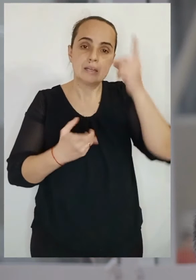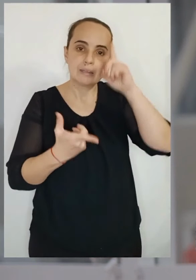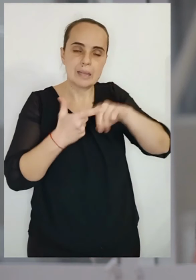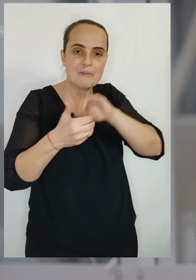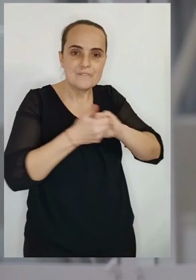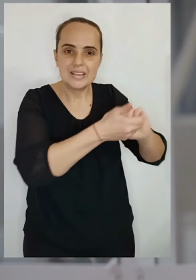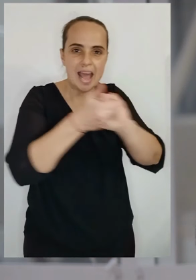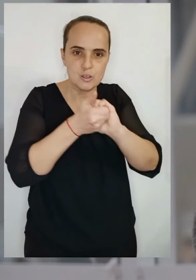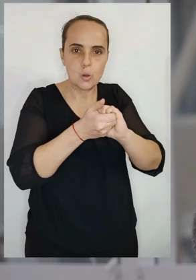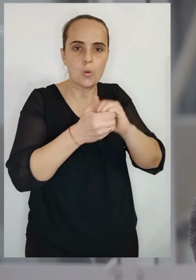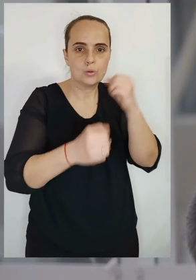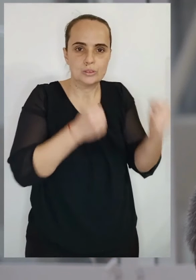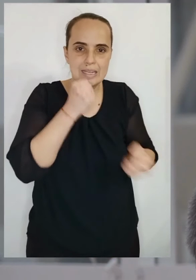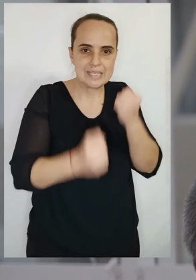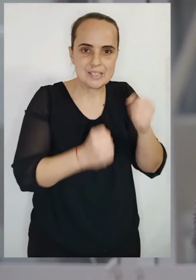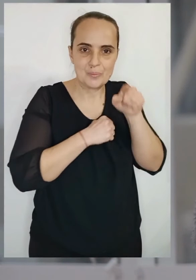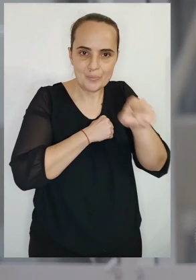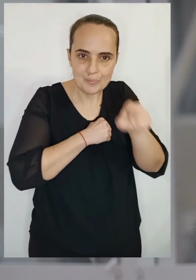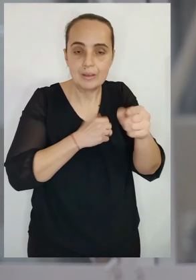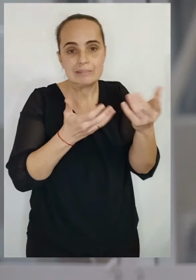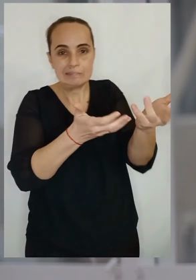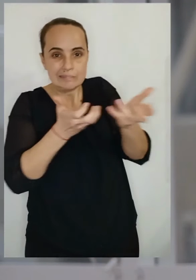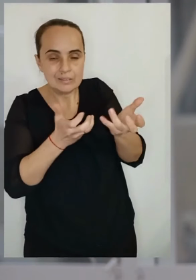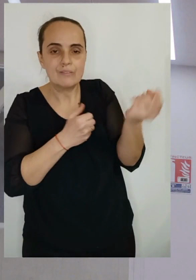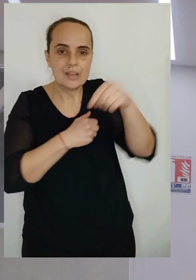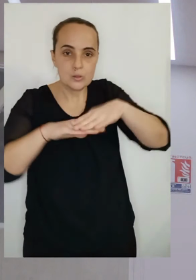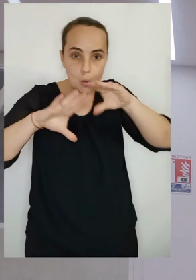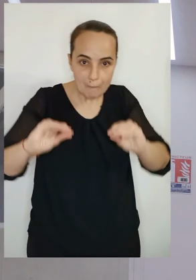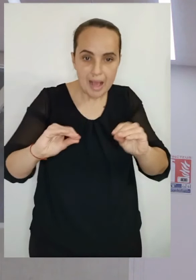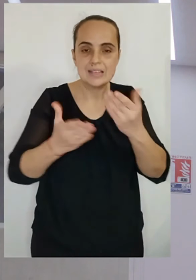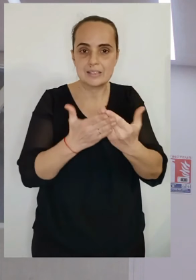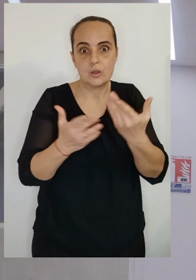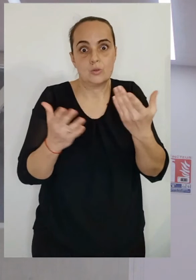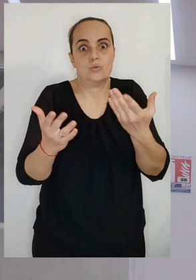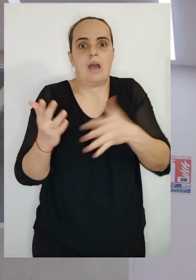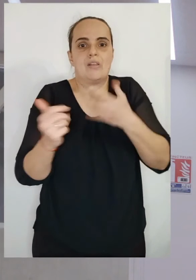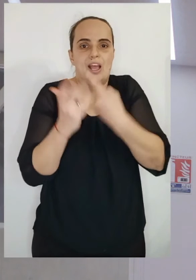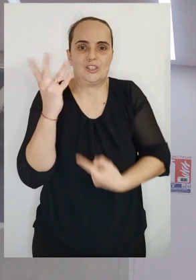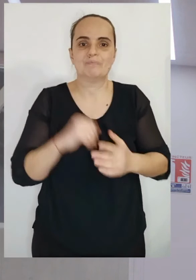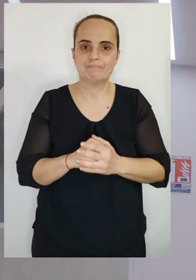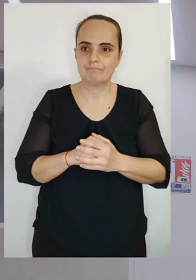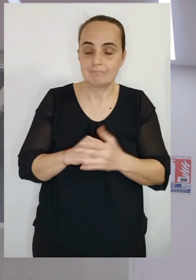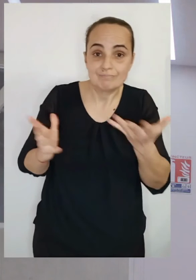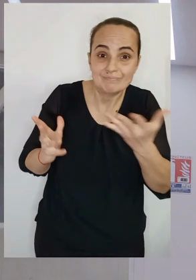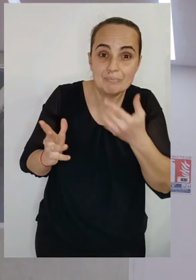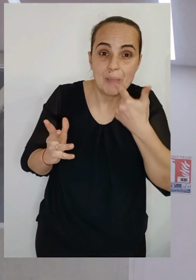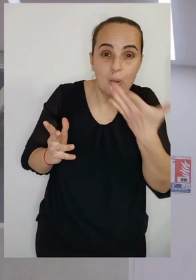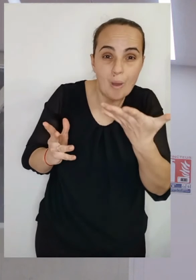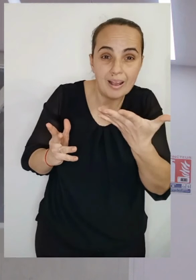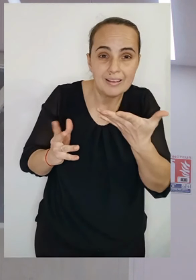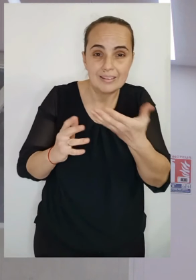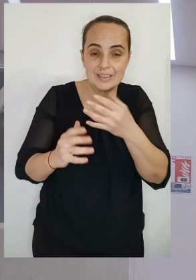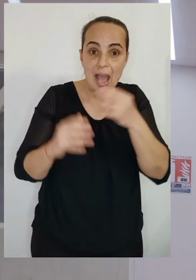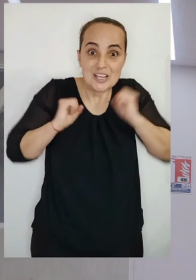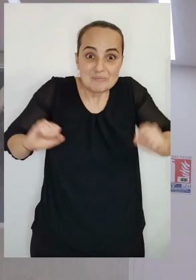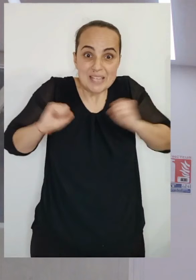d'athlétisme internationale pour faire venir ces délégations, et je pense qu'on a énormément d'atouts. J'ai de gymnastique. J'ai dit quoi ? Athlétisme, mais c'est pas